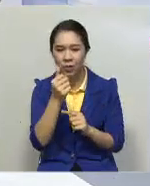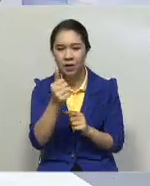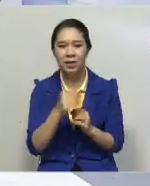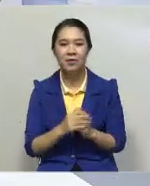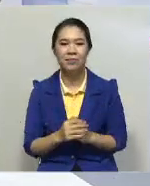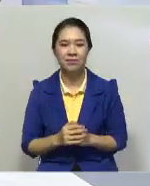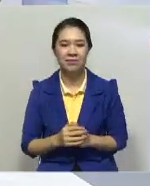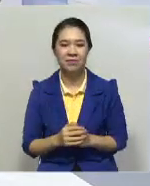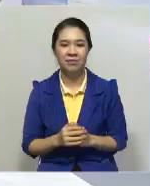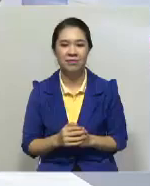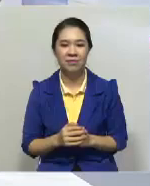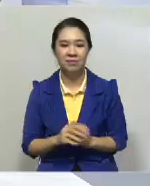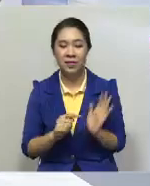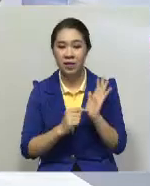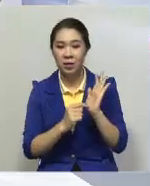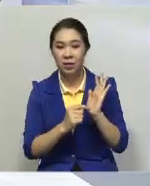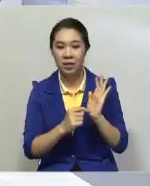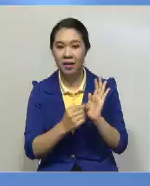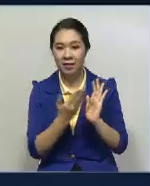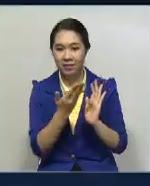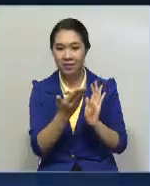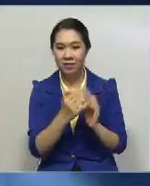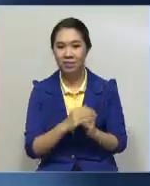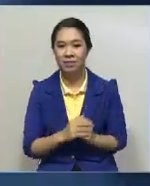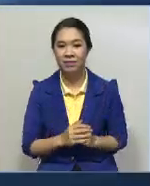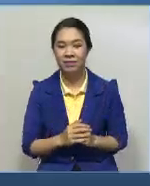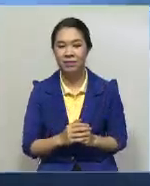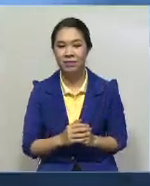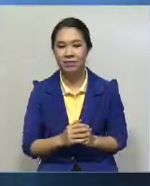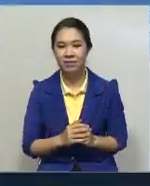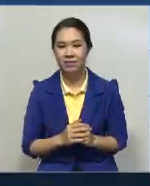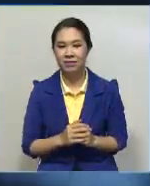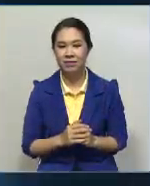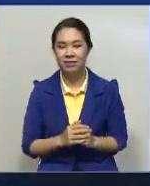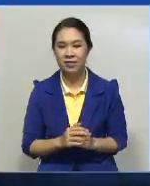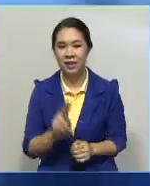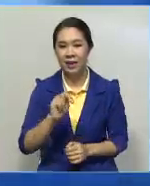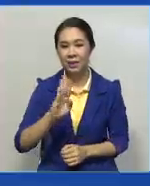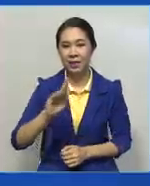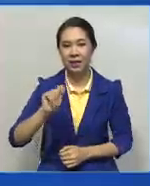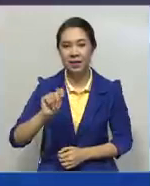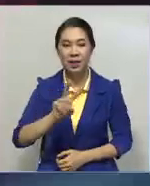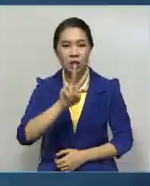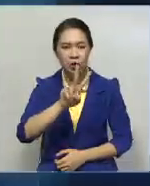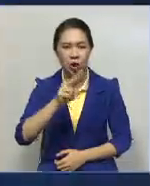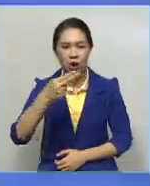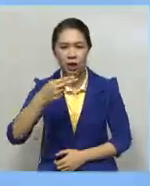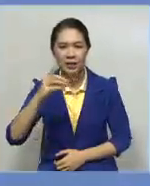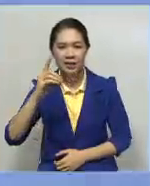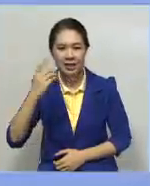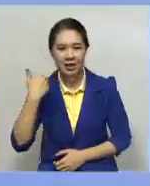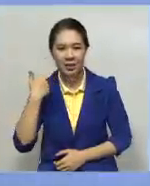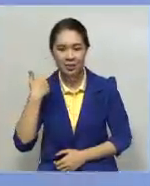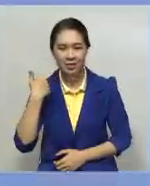คะในส่วนของข่าวถ้าเกิดว่าคุณผู้ชมจะเห็นตรงนี้สดๆเลย NBT 2 HD เลื่อนเข้าไปเห็นเรา